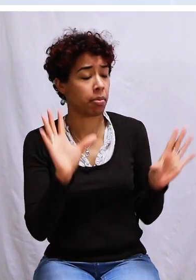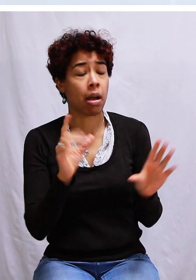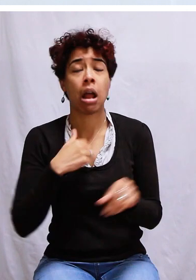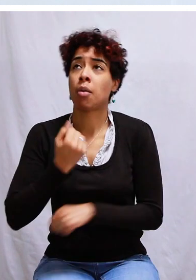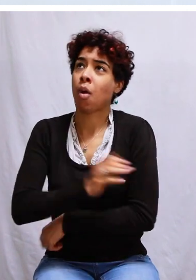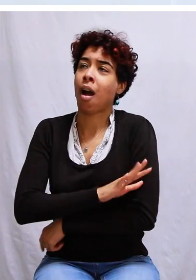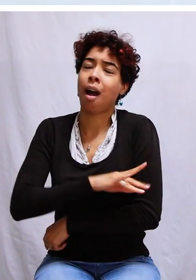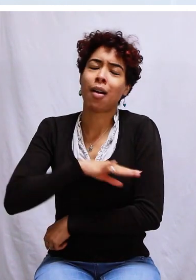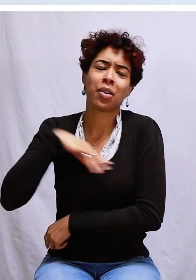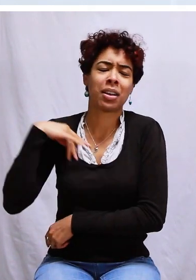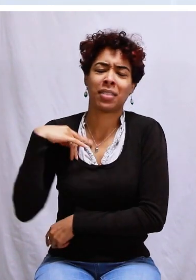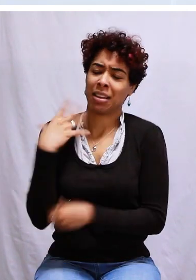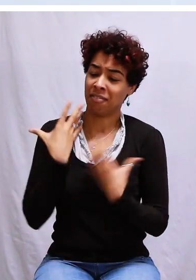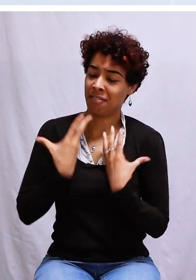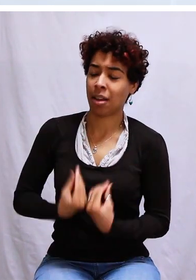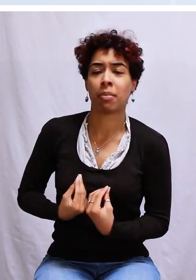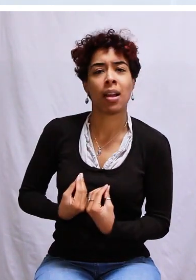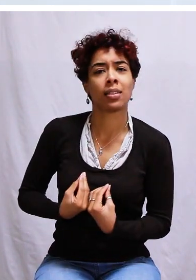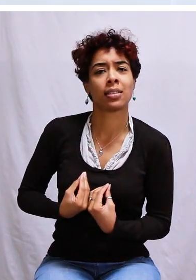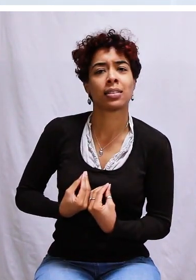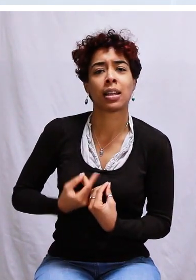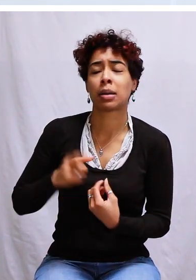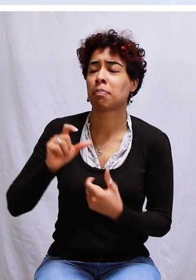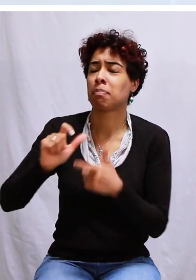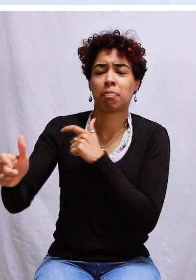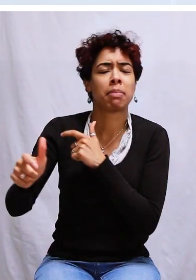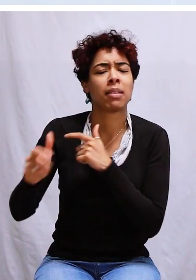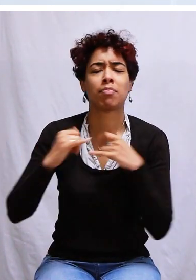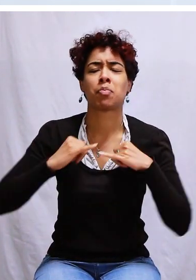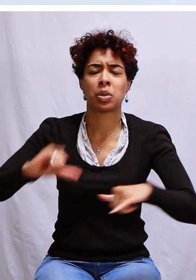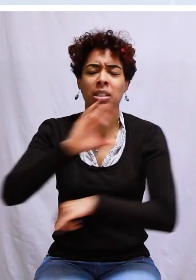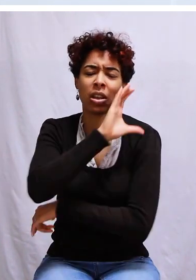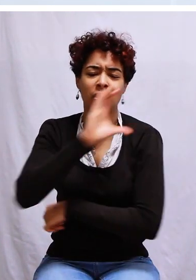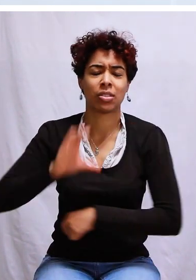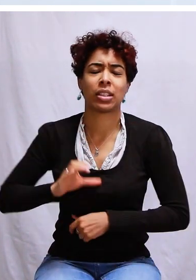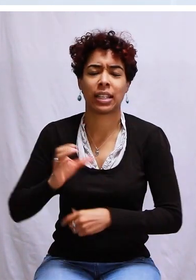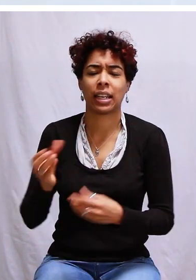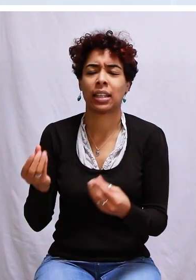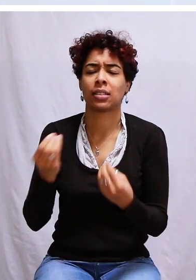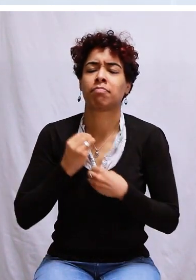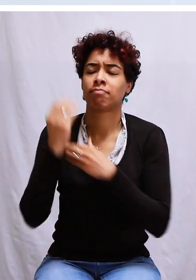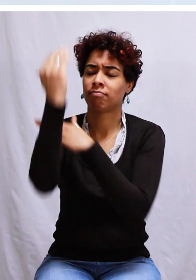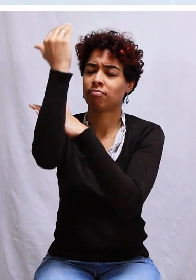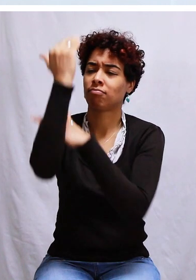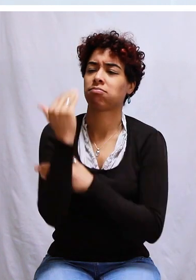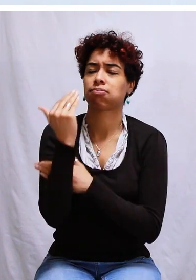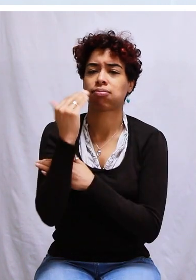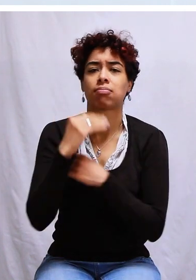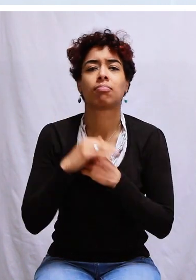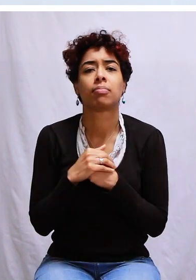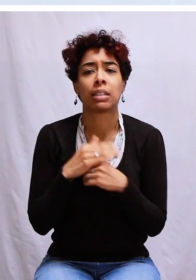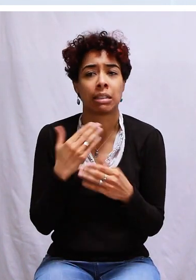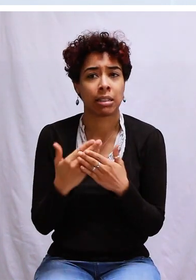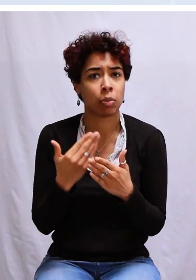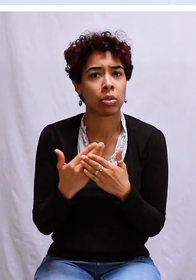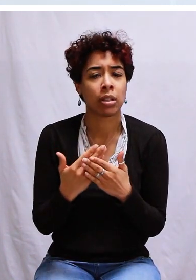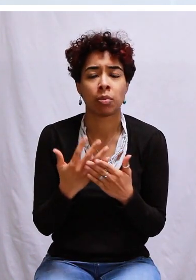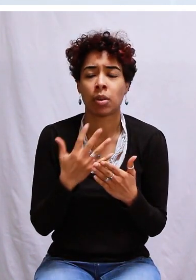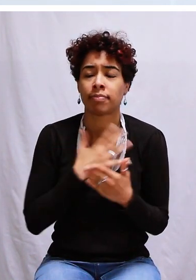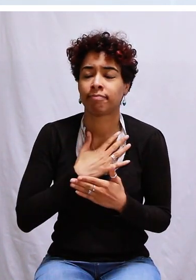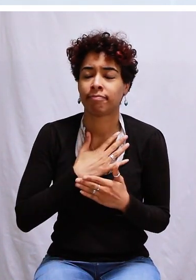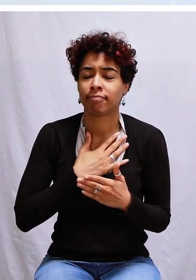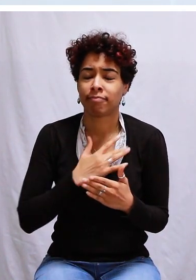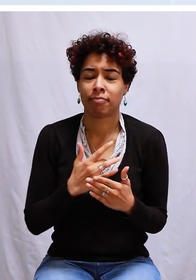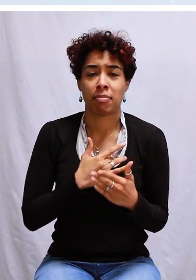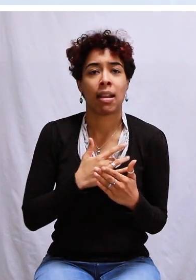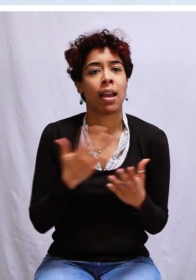plus volontiers de mes faiblesses, afin que la puissance de Christ repose sur moi. C'est pourquoi je me plais dans